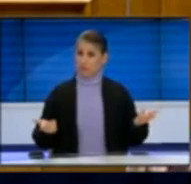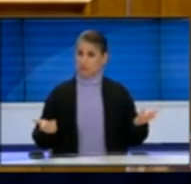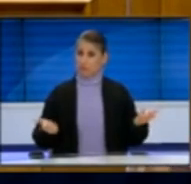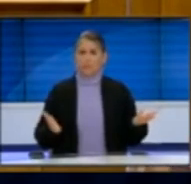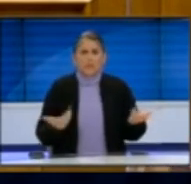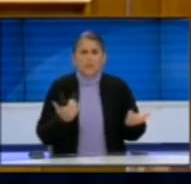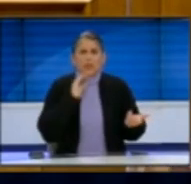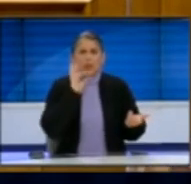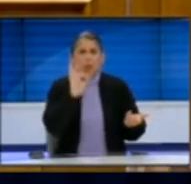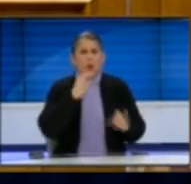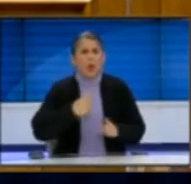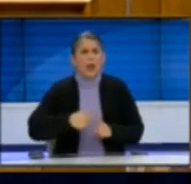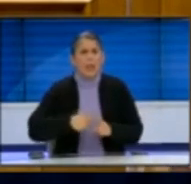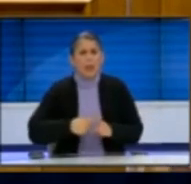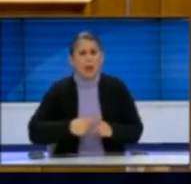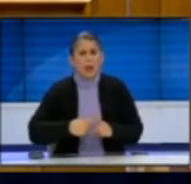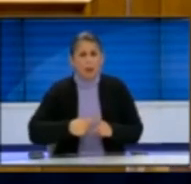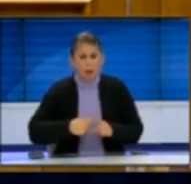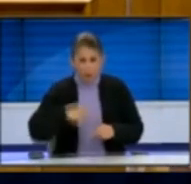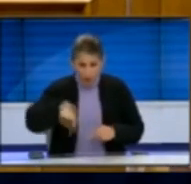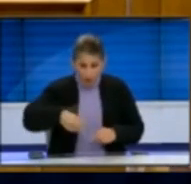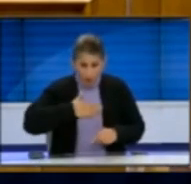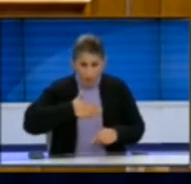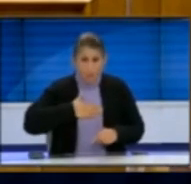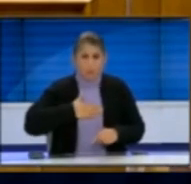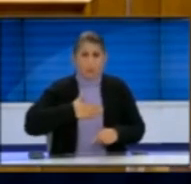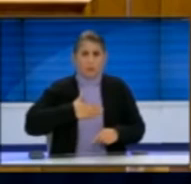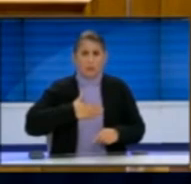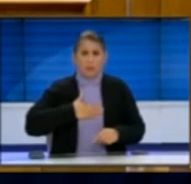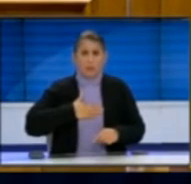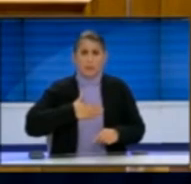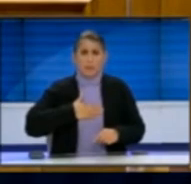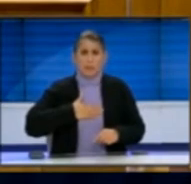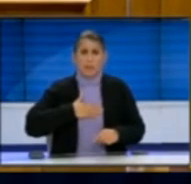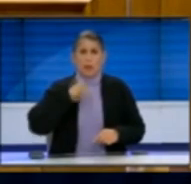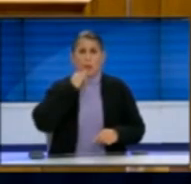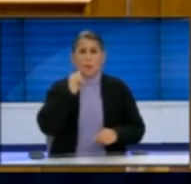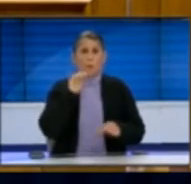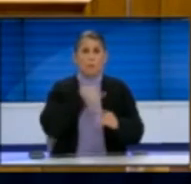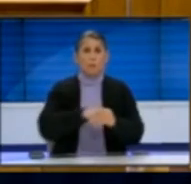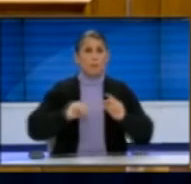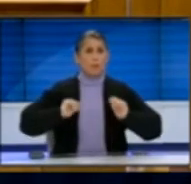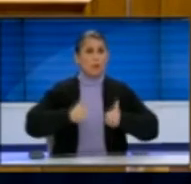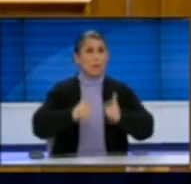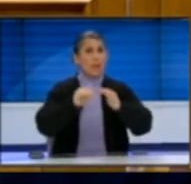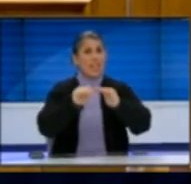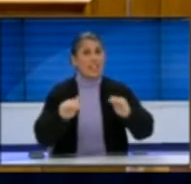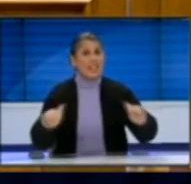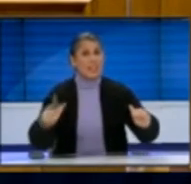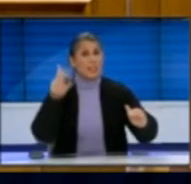ποια η σκοπιμότητα η Ελλάδα από διαρκώς εμπλεκόμενη σε πρωτοβουλίες